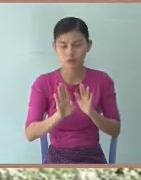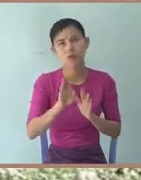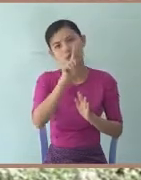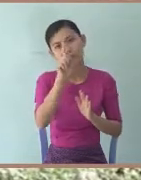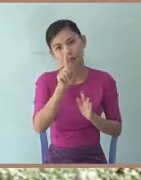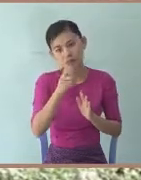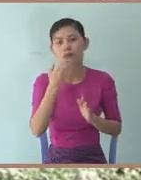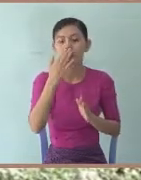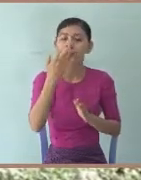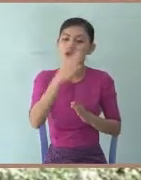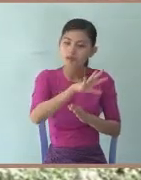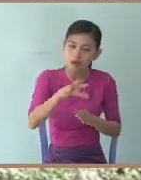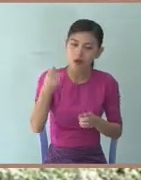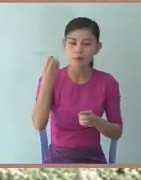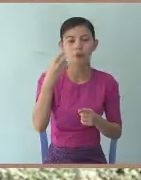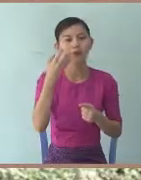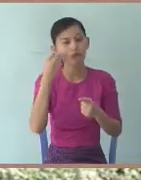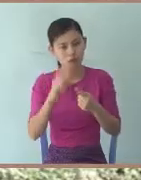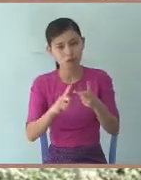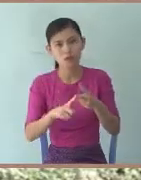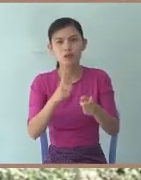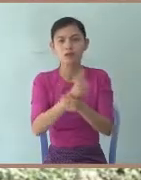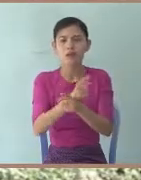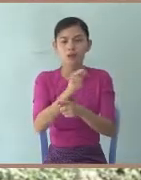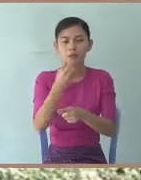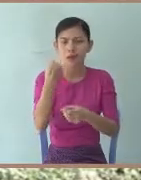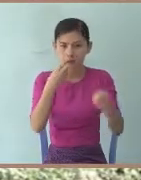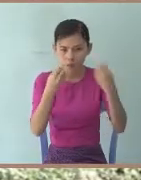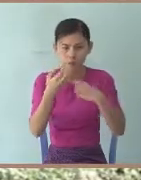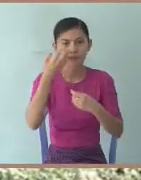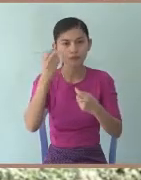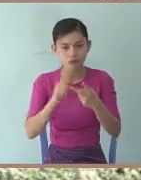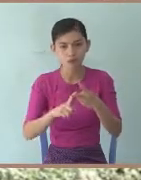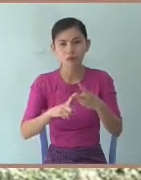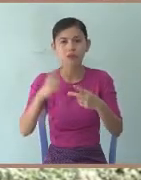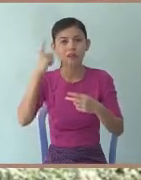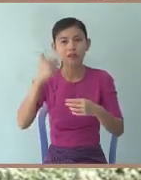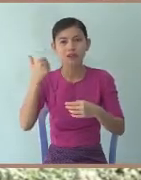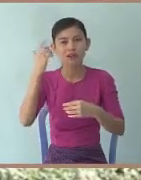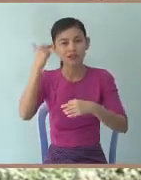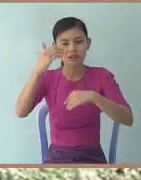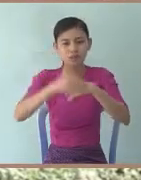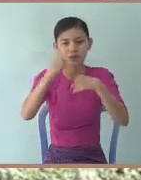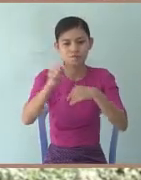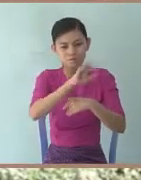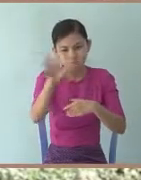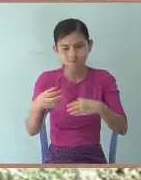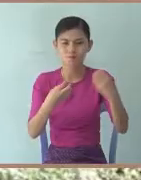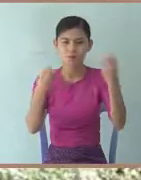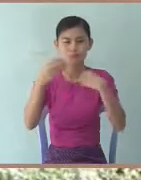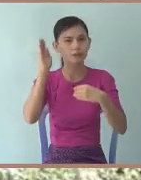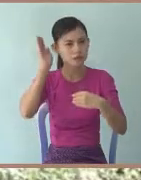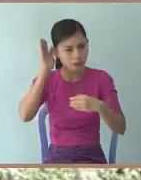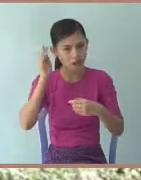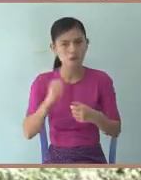သားထုတွေရဲ့အတန်ပေါအောင်ဆရာသမားတွေရဲ့အတန်တွေပေါအောင်ဘာနော်ပညာရှင်တွေရဲ့ရှုထောင့်ပေါင်းစုံကချင်းကတ်ထားတဲ့ပညာရှင်တွေရဲ့အတန်တွေပေါအောင်